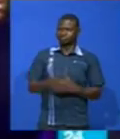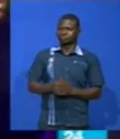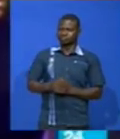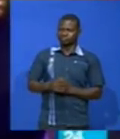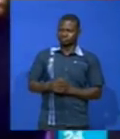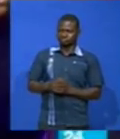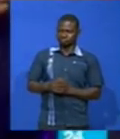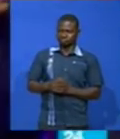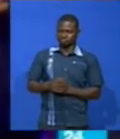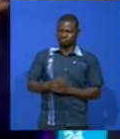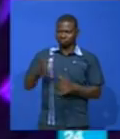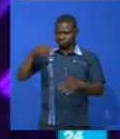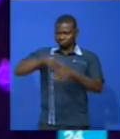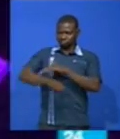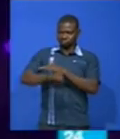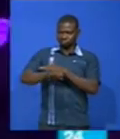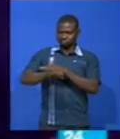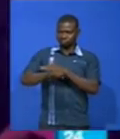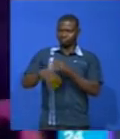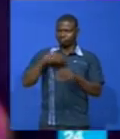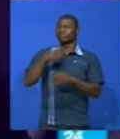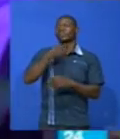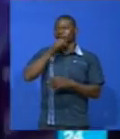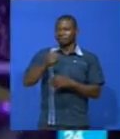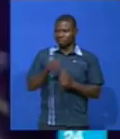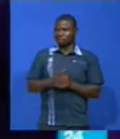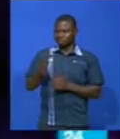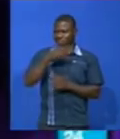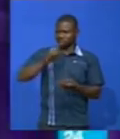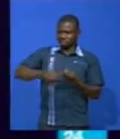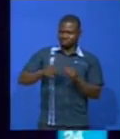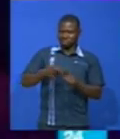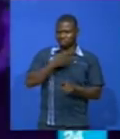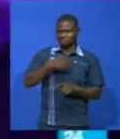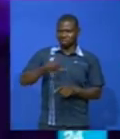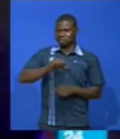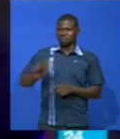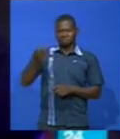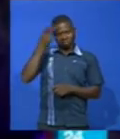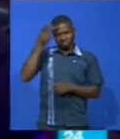À l'intérieur, ses anciens compagnons de lutte, sa famille, des politiques aussi ont pris place.